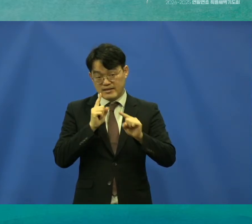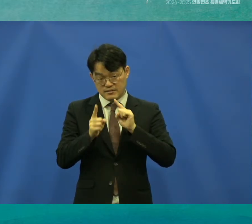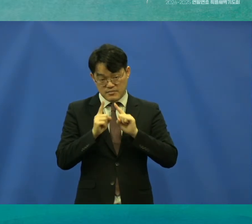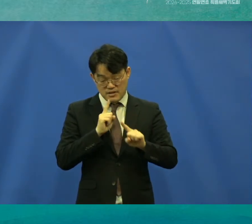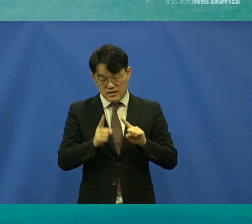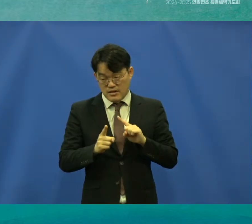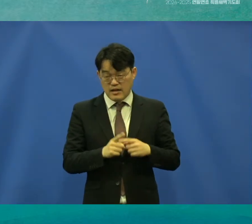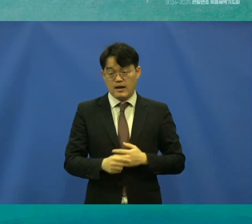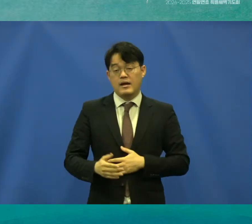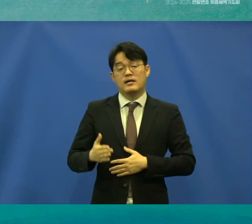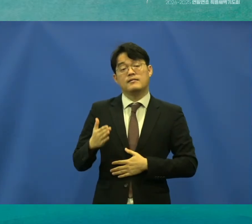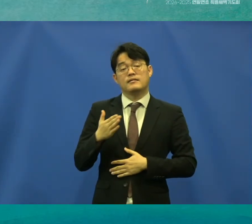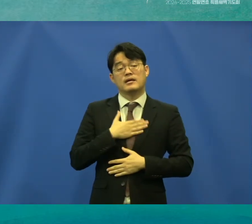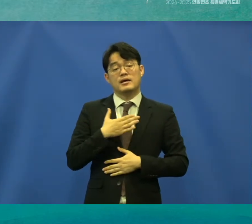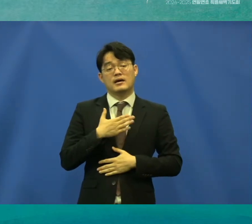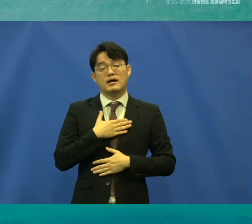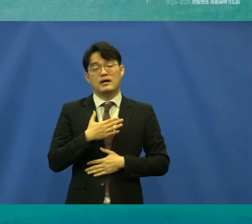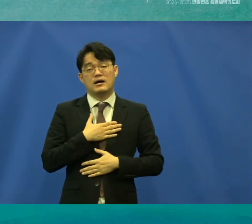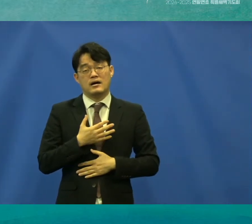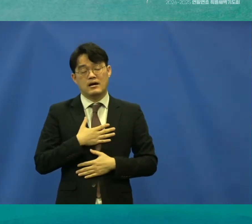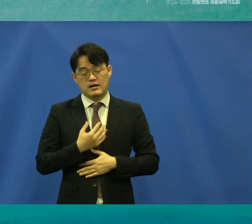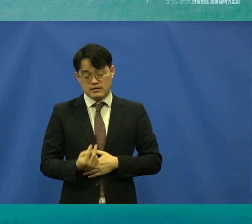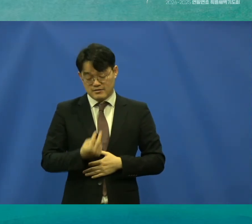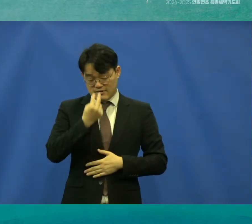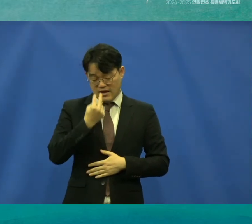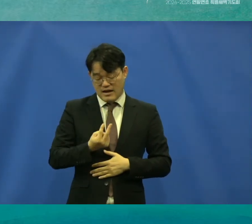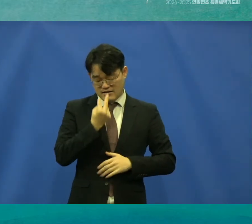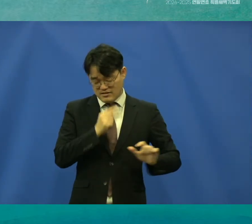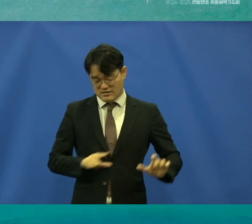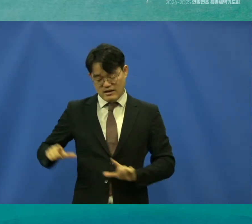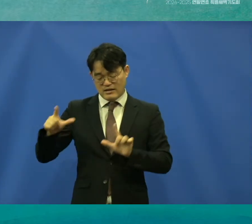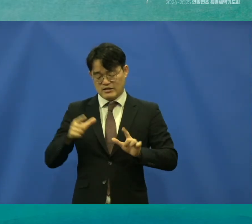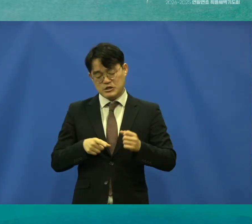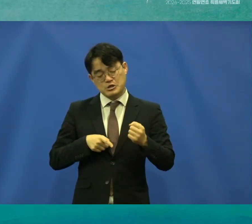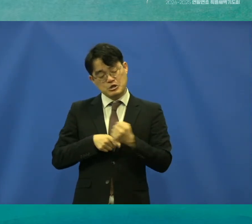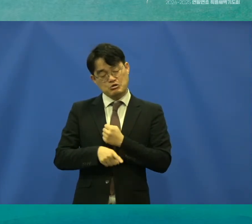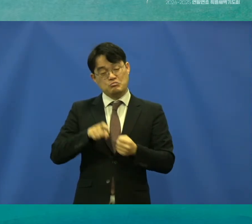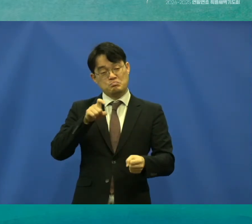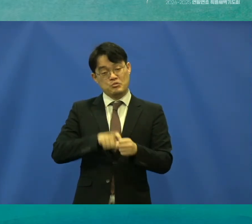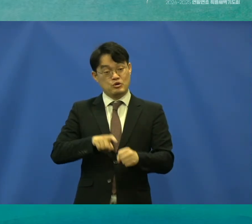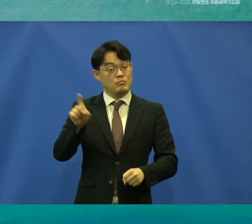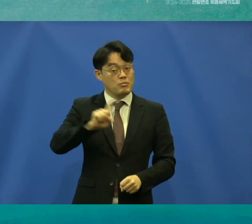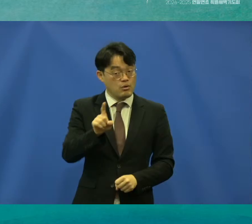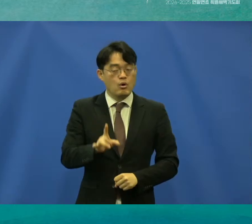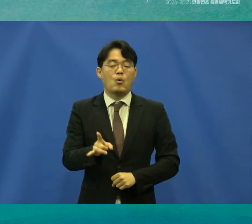그냥 쫙 가슴을 열면 거기에 그리스도가 있는 거예요. 딴 게 없어요.